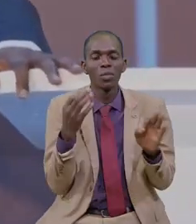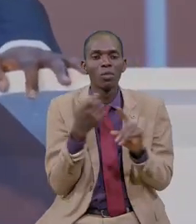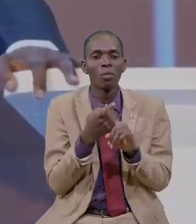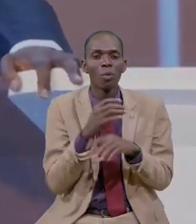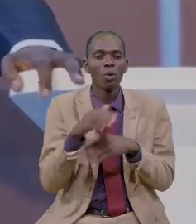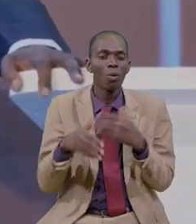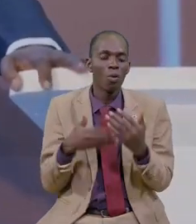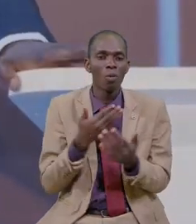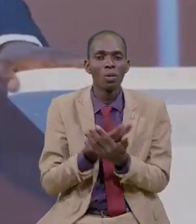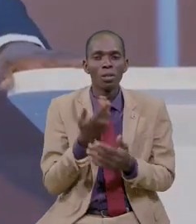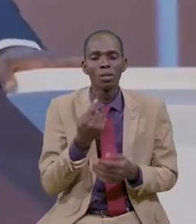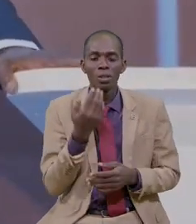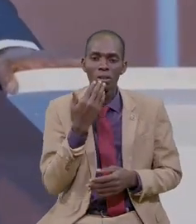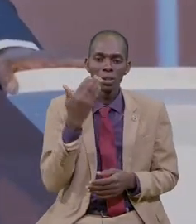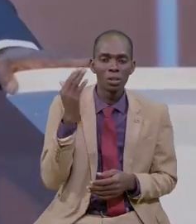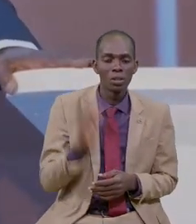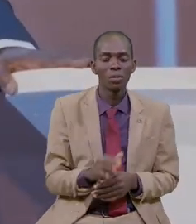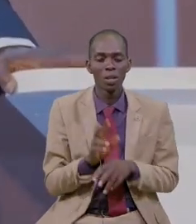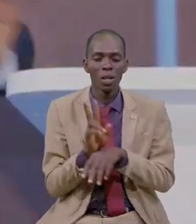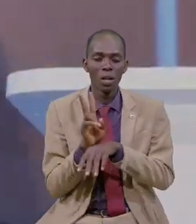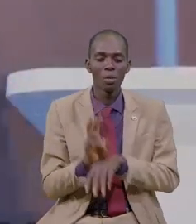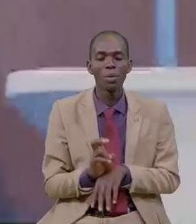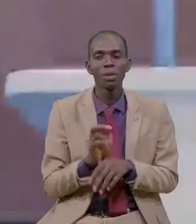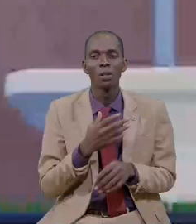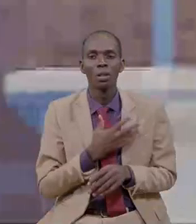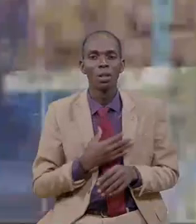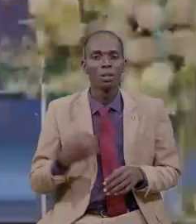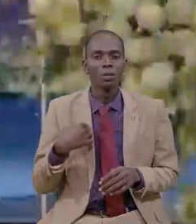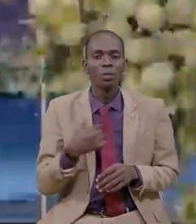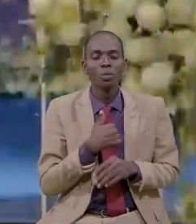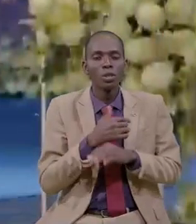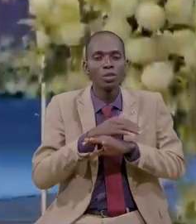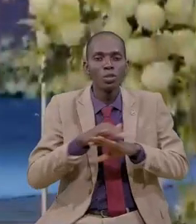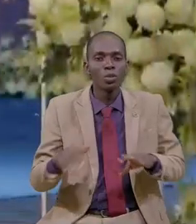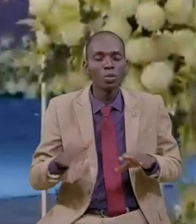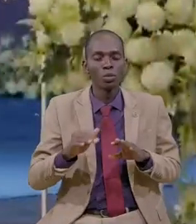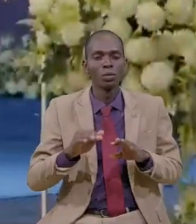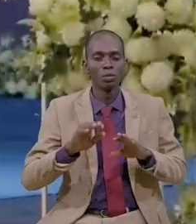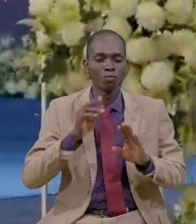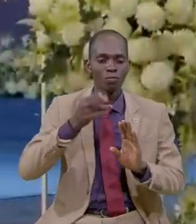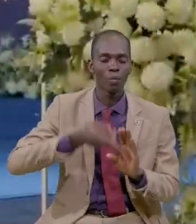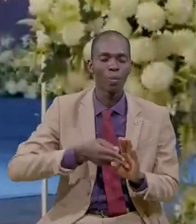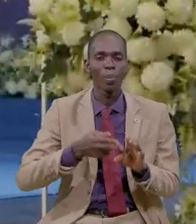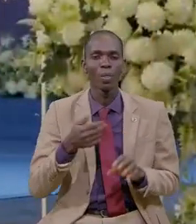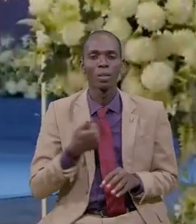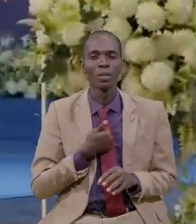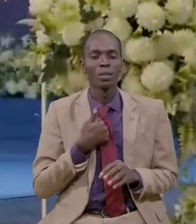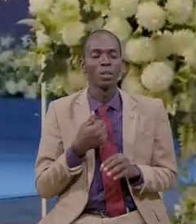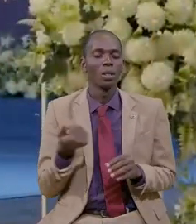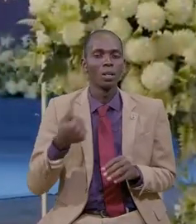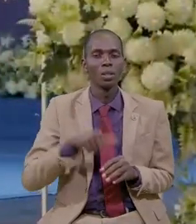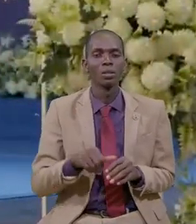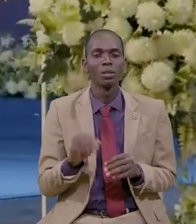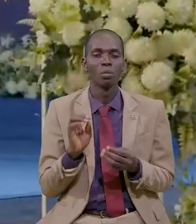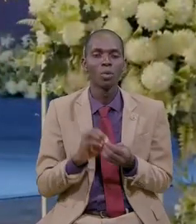libération de toutes ces mauvaises habitudes, et nous ne nous impliquons pas